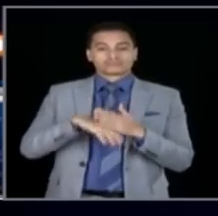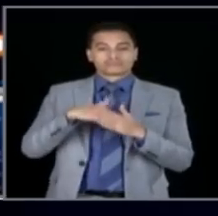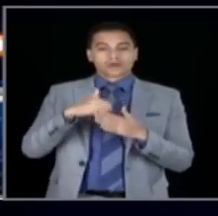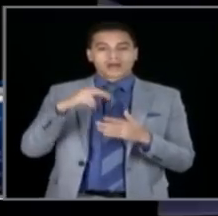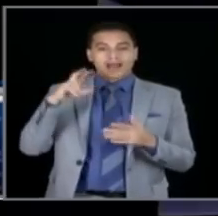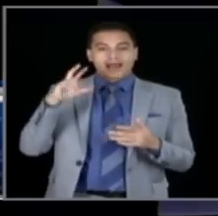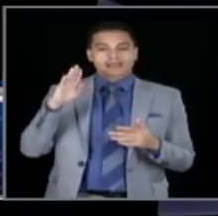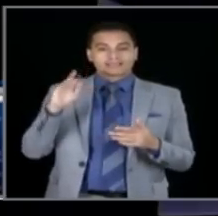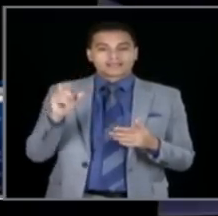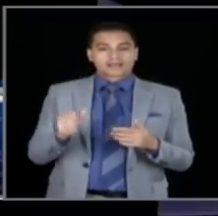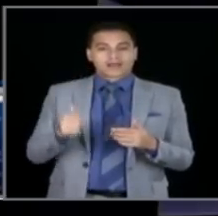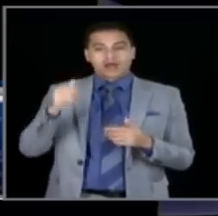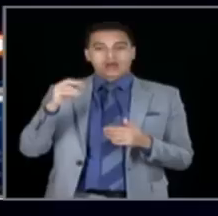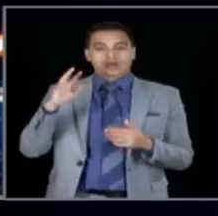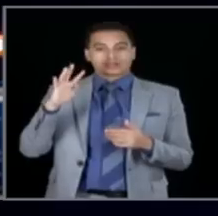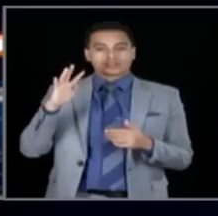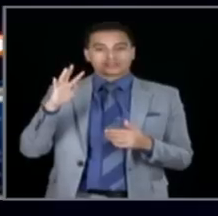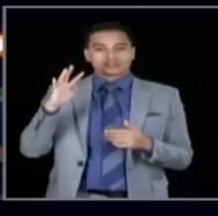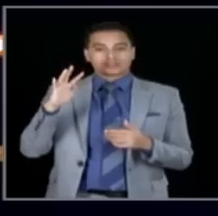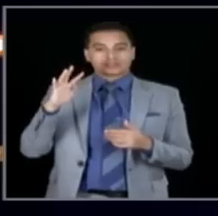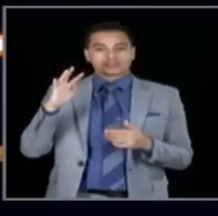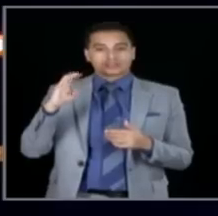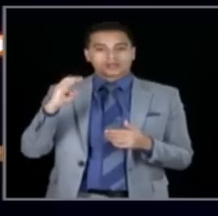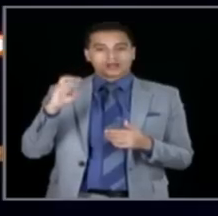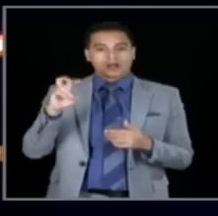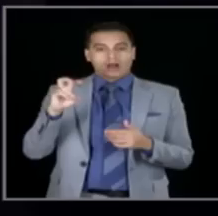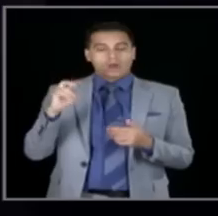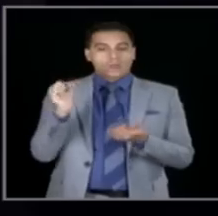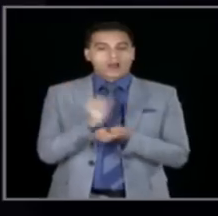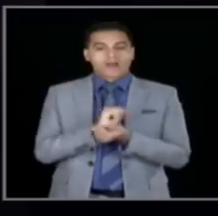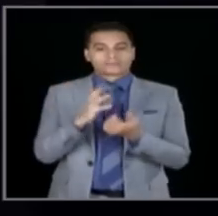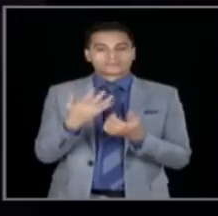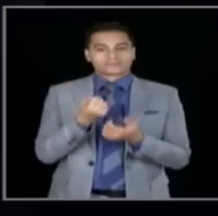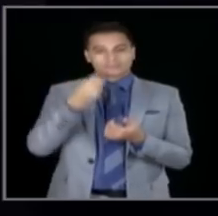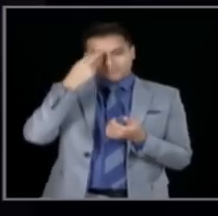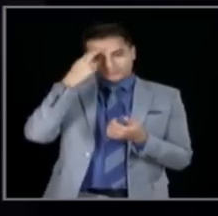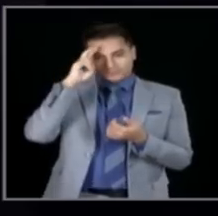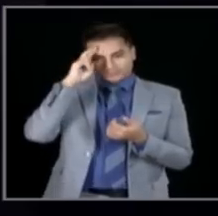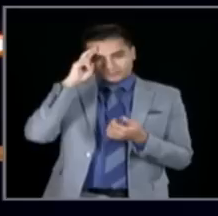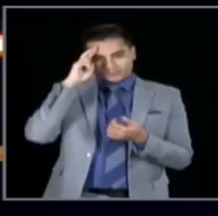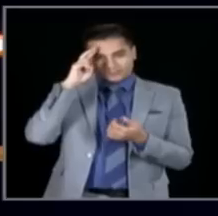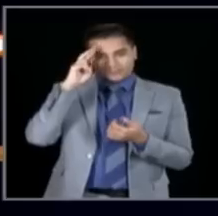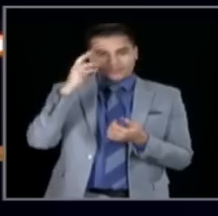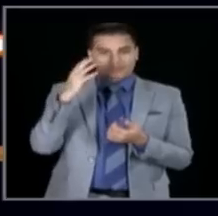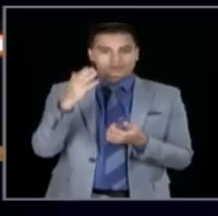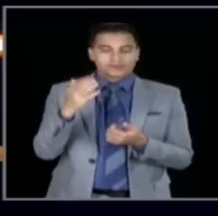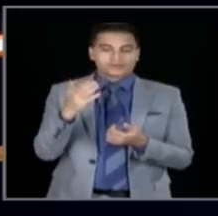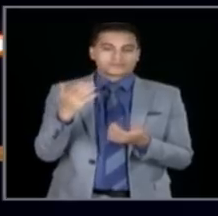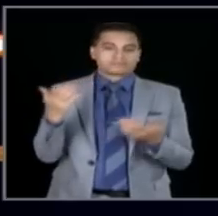السلاجقة وأسر مين؟ رومانوس. رومانوس الرابع. رومانوس